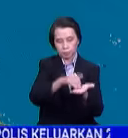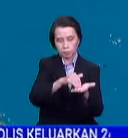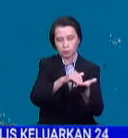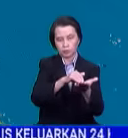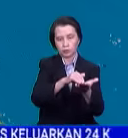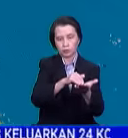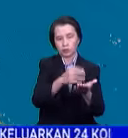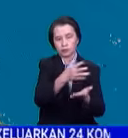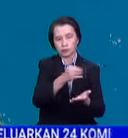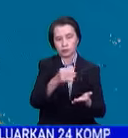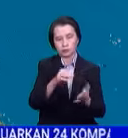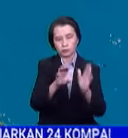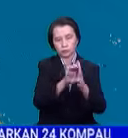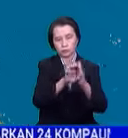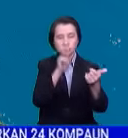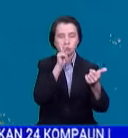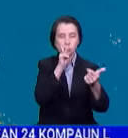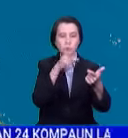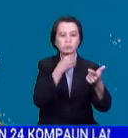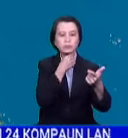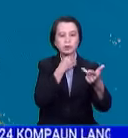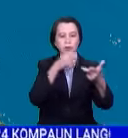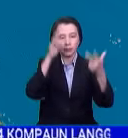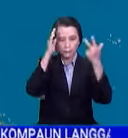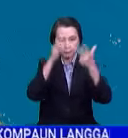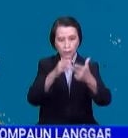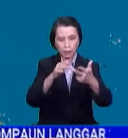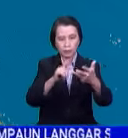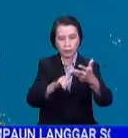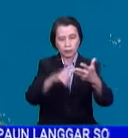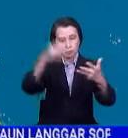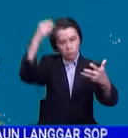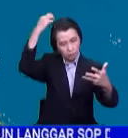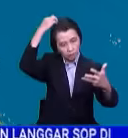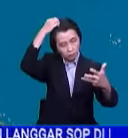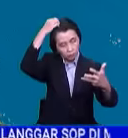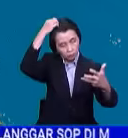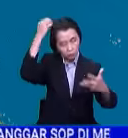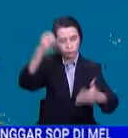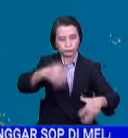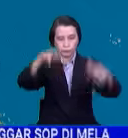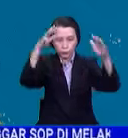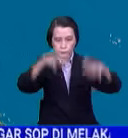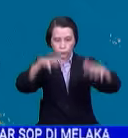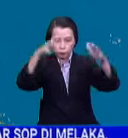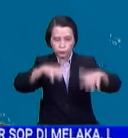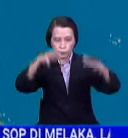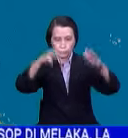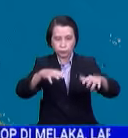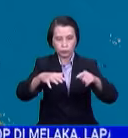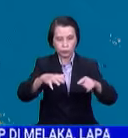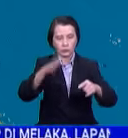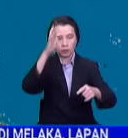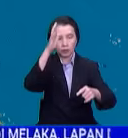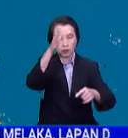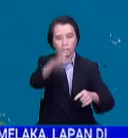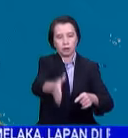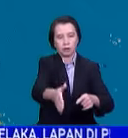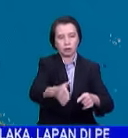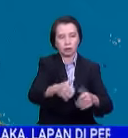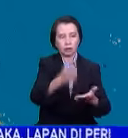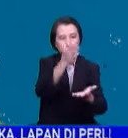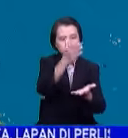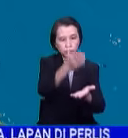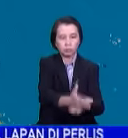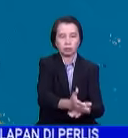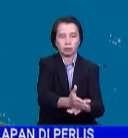Malaysia seperti di negeri Kedah, Perak, Pahang dan juga Selangor. Keadaan cuaca yang lembap ini dijangkakan akan